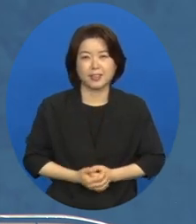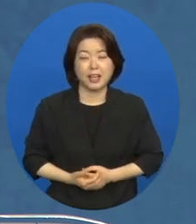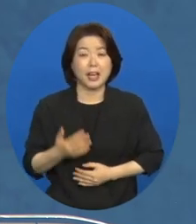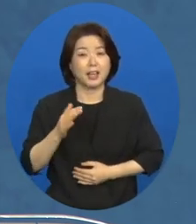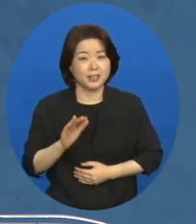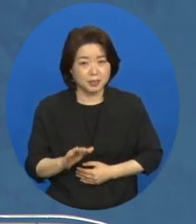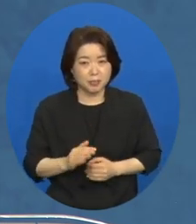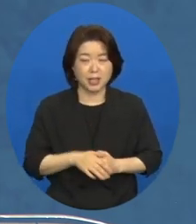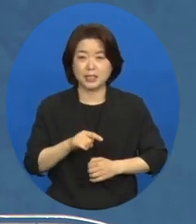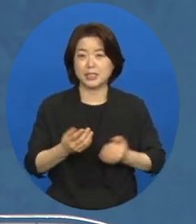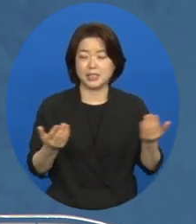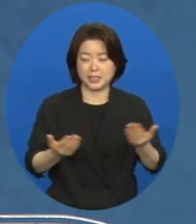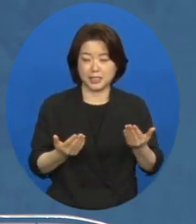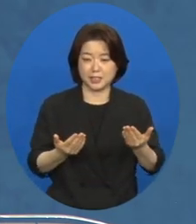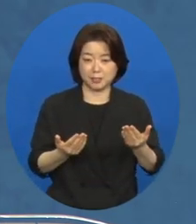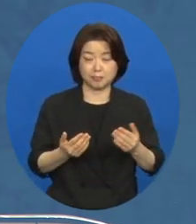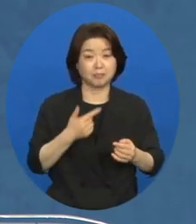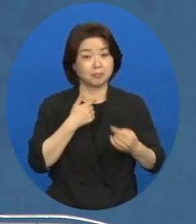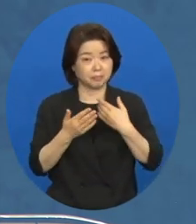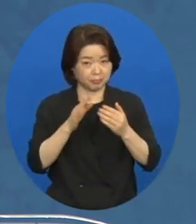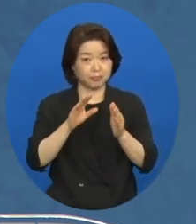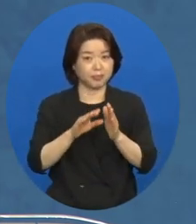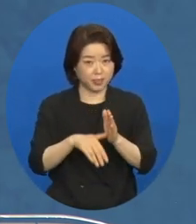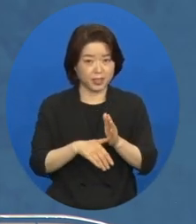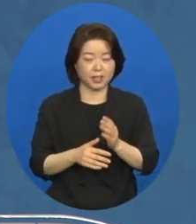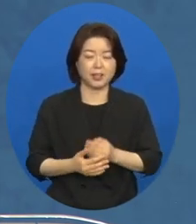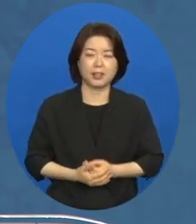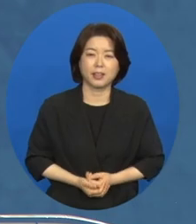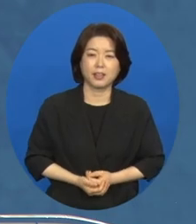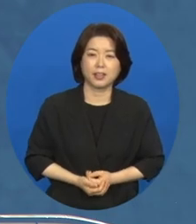그런데 이 일을 지나면서 참